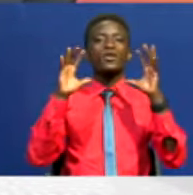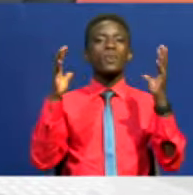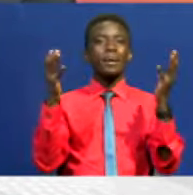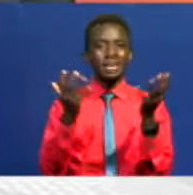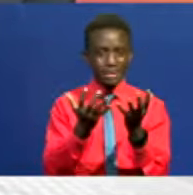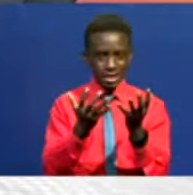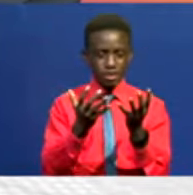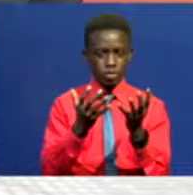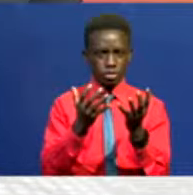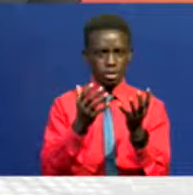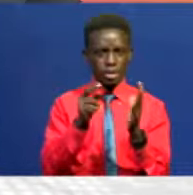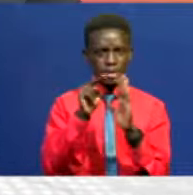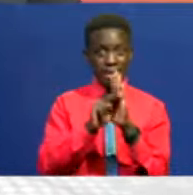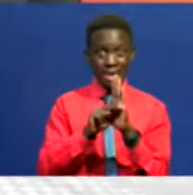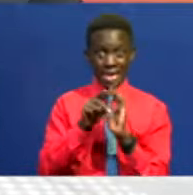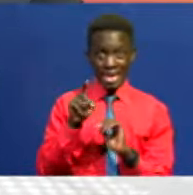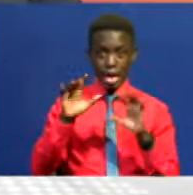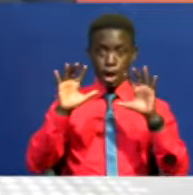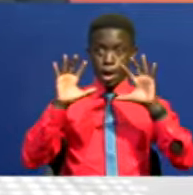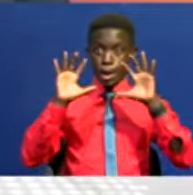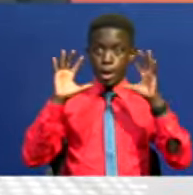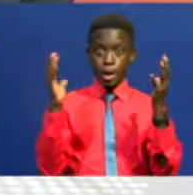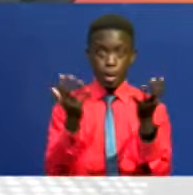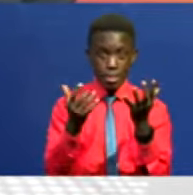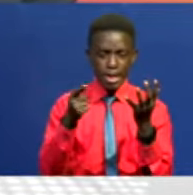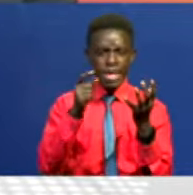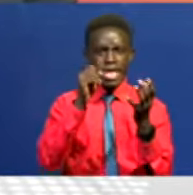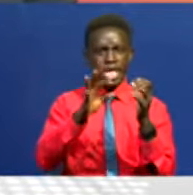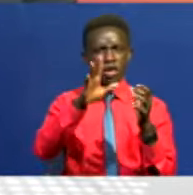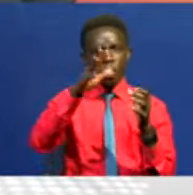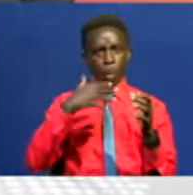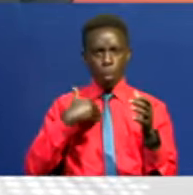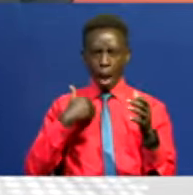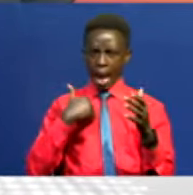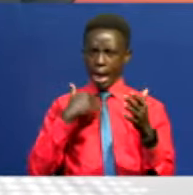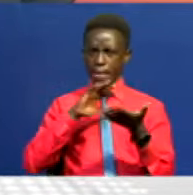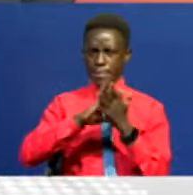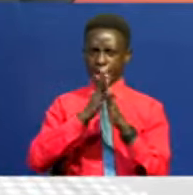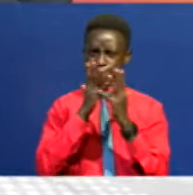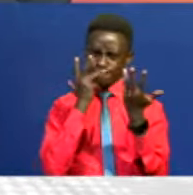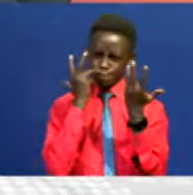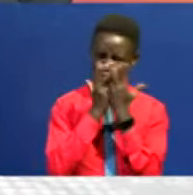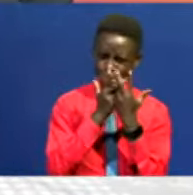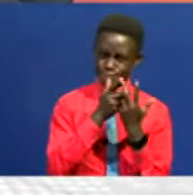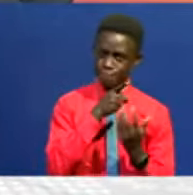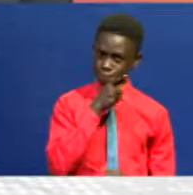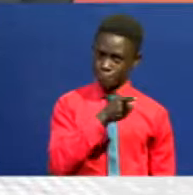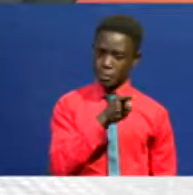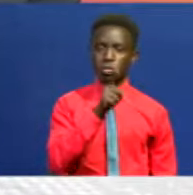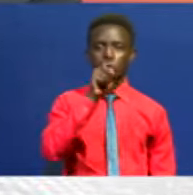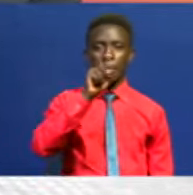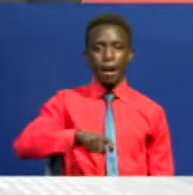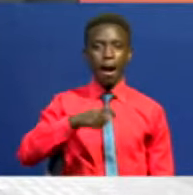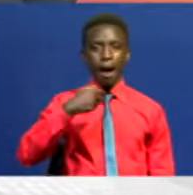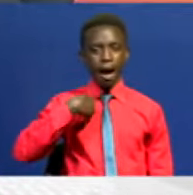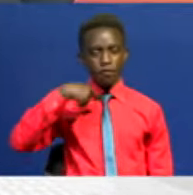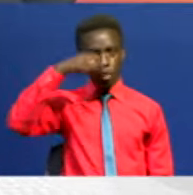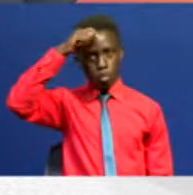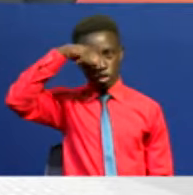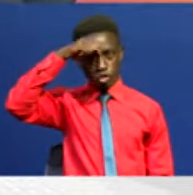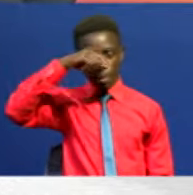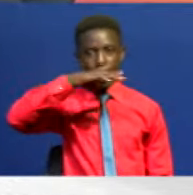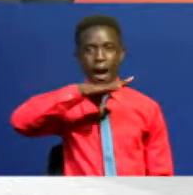unapata kwamba ili uweze kufit in that society lazima uwe na maarifa, lazima uwe na ujuzi. na vyuo vya